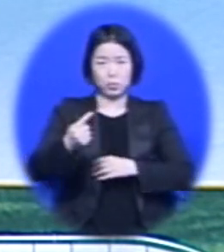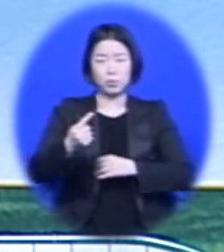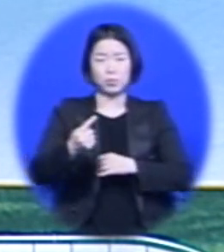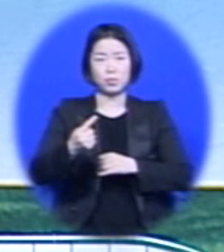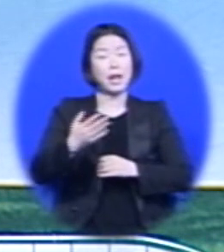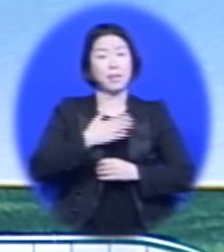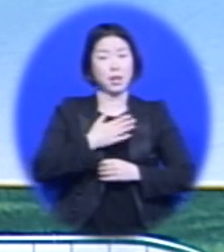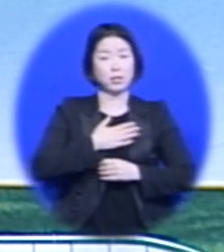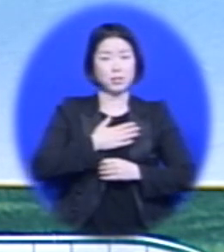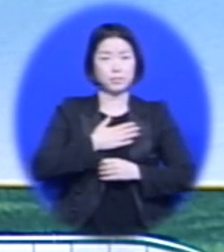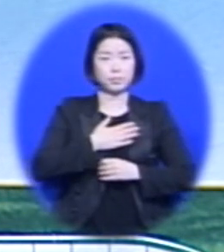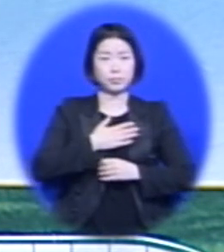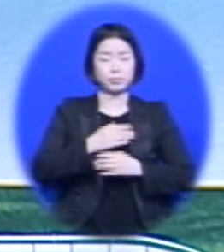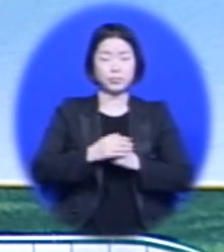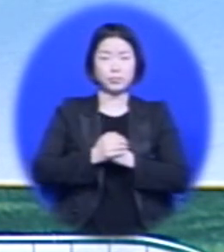나는